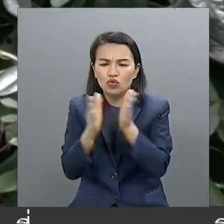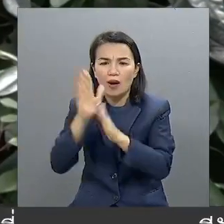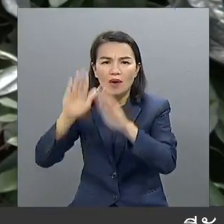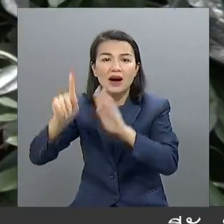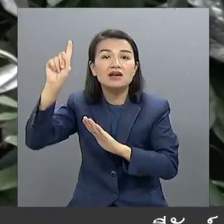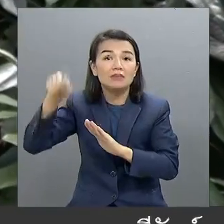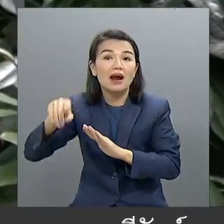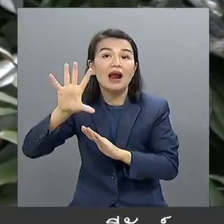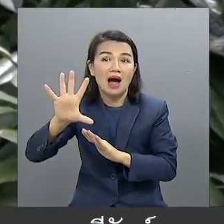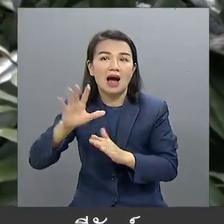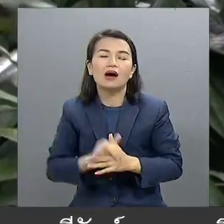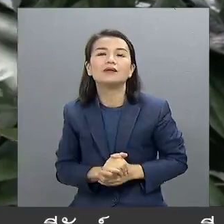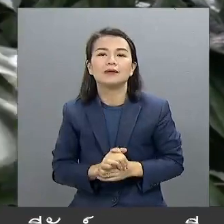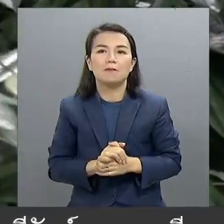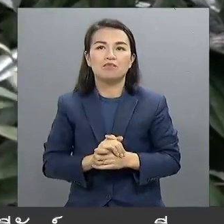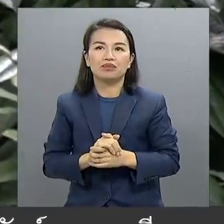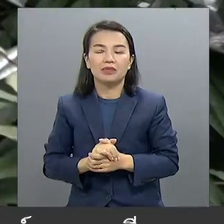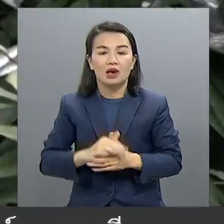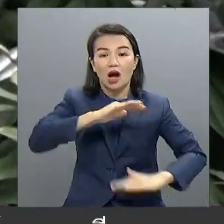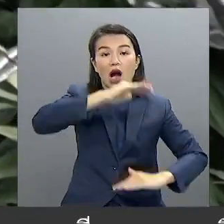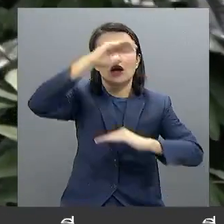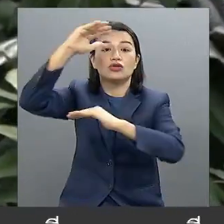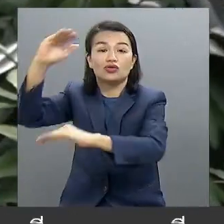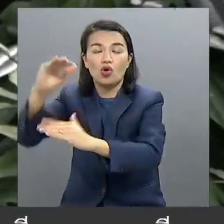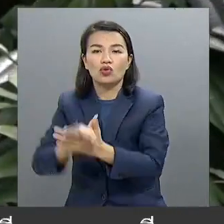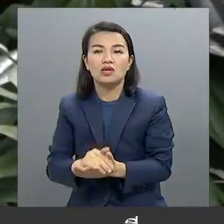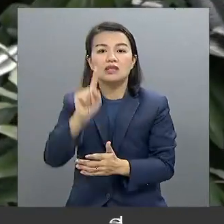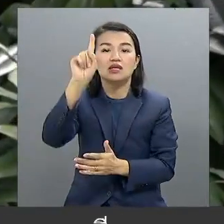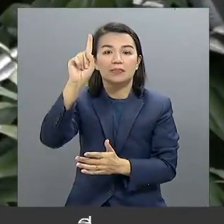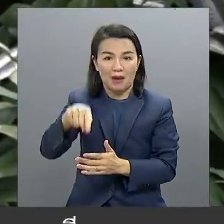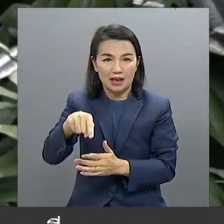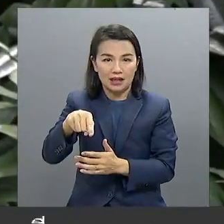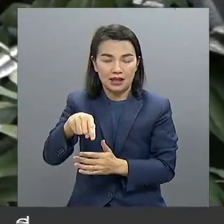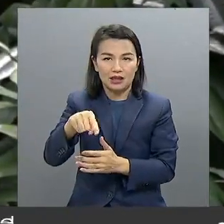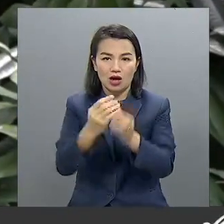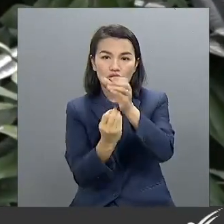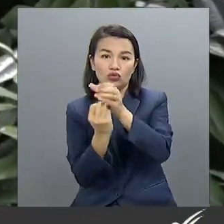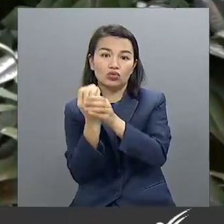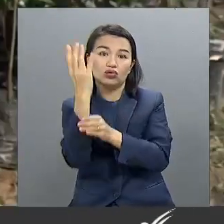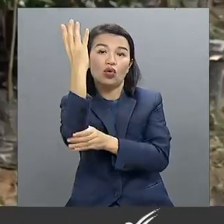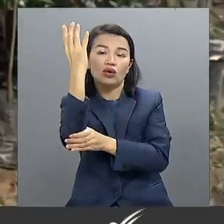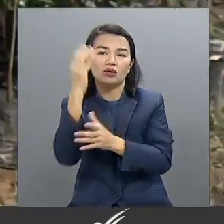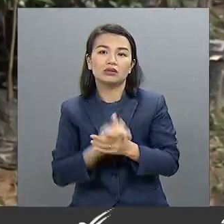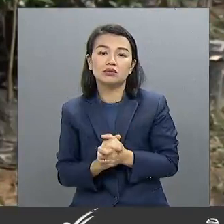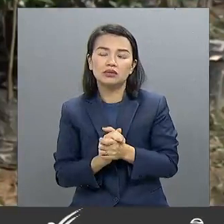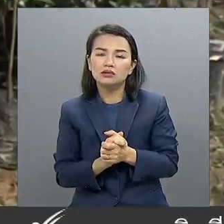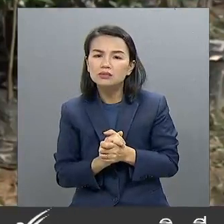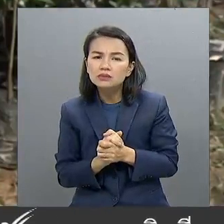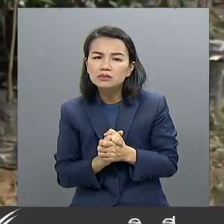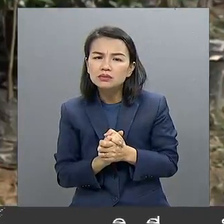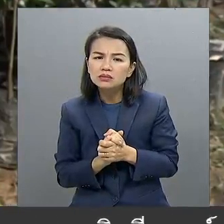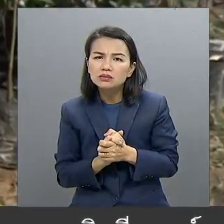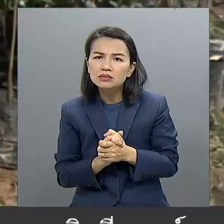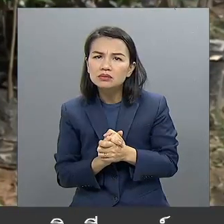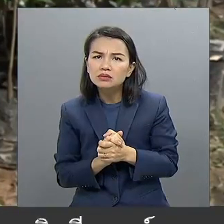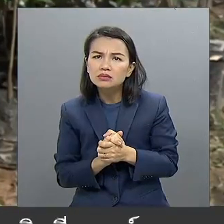ในสวนค้องราคาใครส่งก็อยู่ที่ 1,000 บาทต่อต้นราคาอยู่ที่ 1,000 ต้น